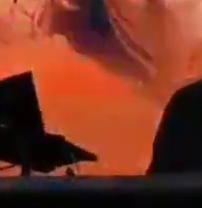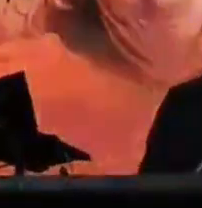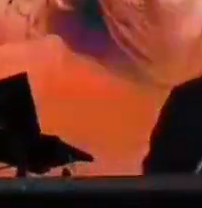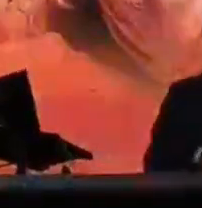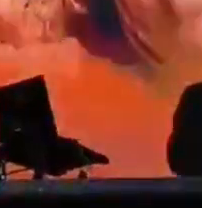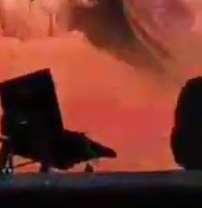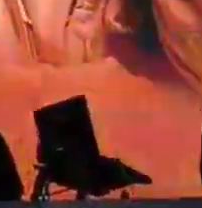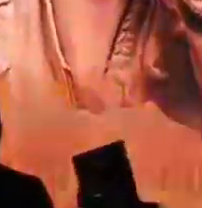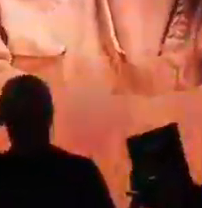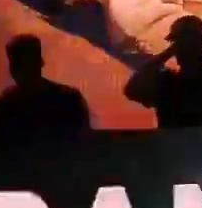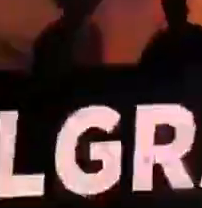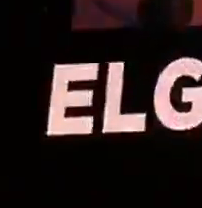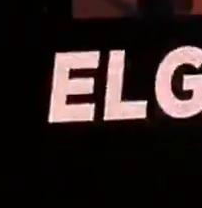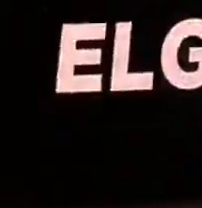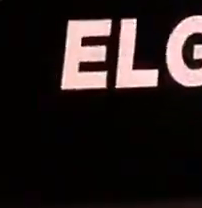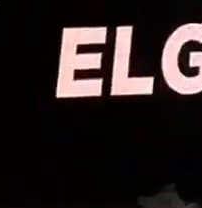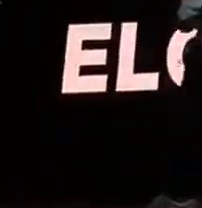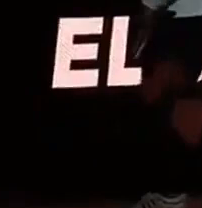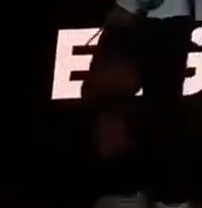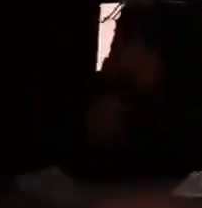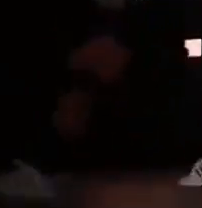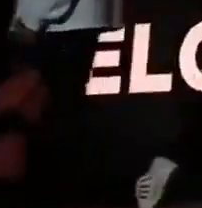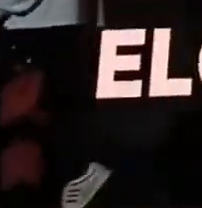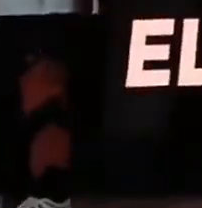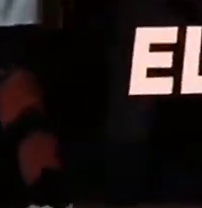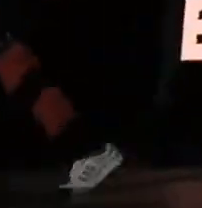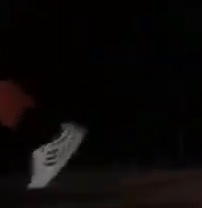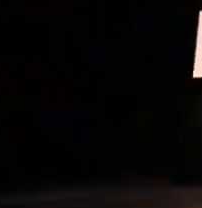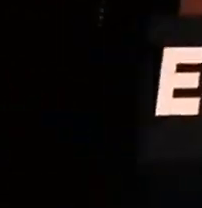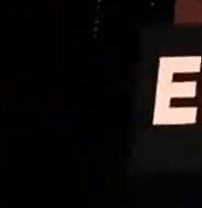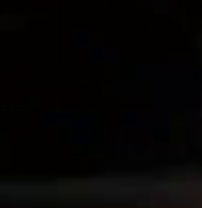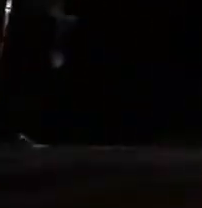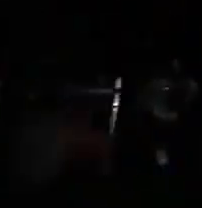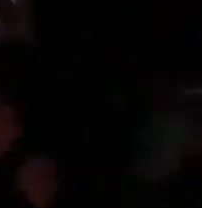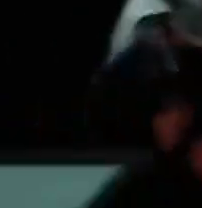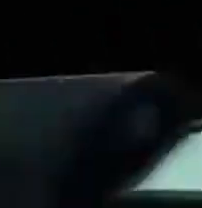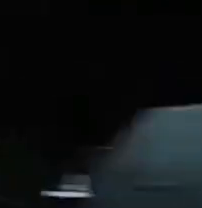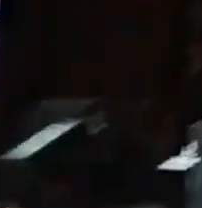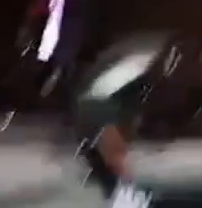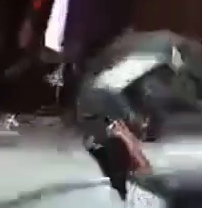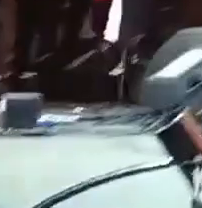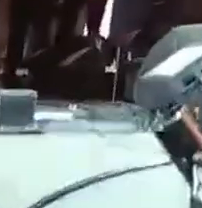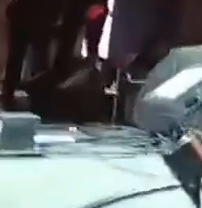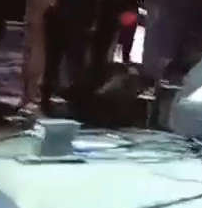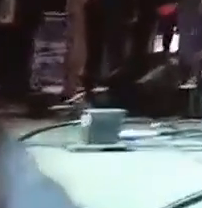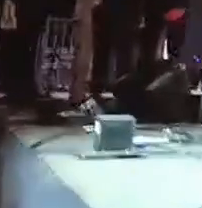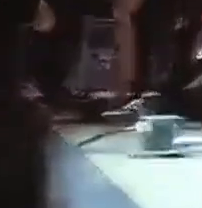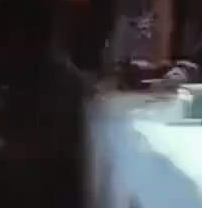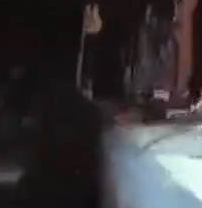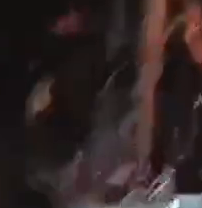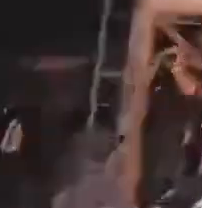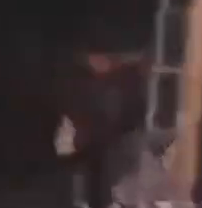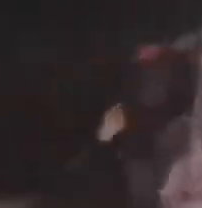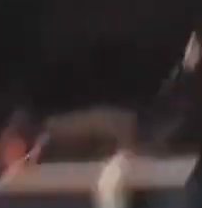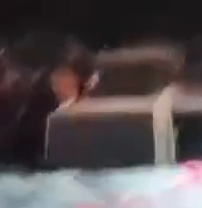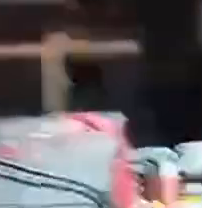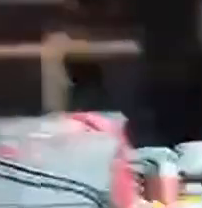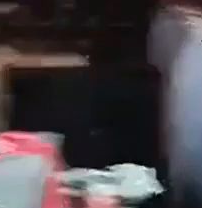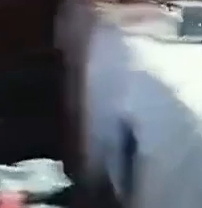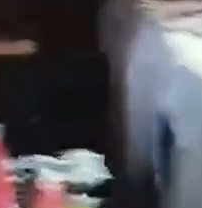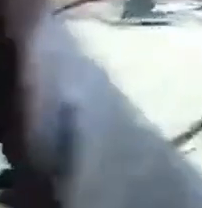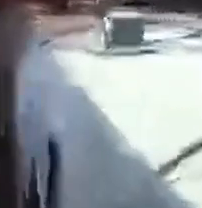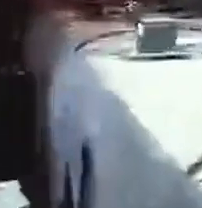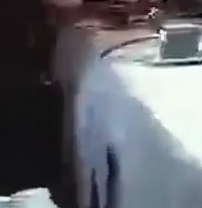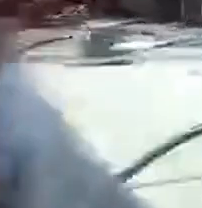هذا ما يسمى سموه المسخ، دون الحديث عن الفن الراقي. من وجهة نظري فالموسيقى قادرة على